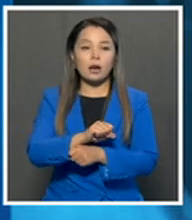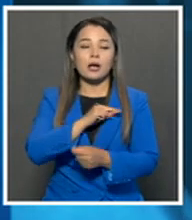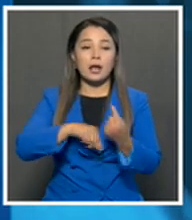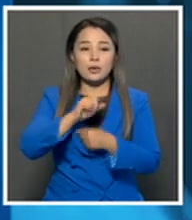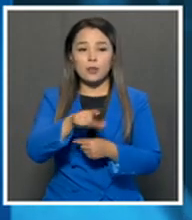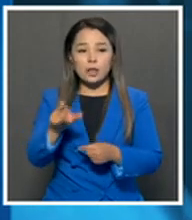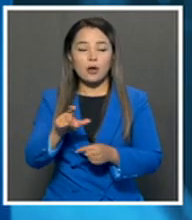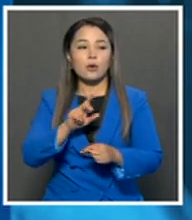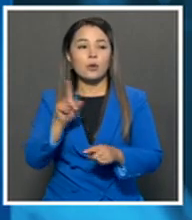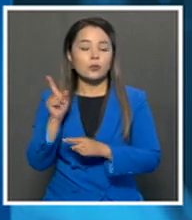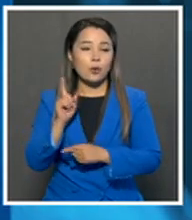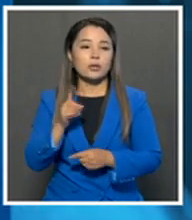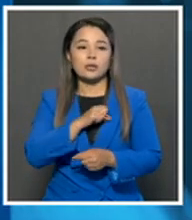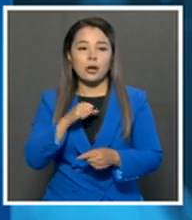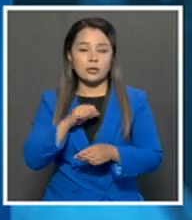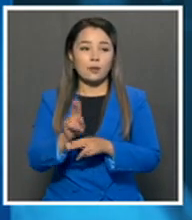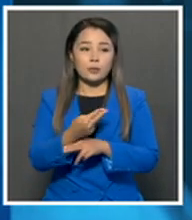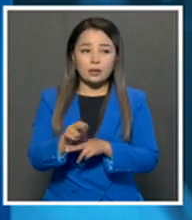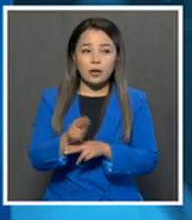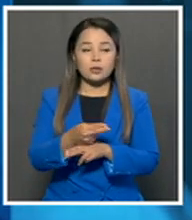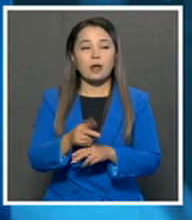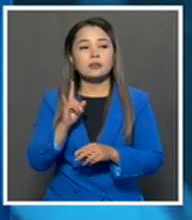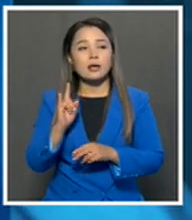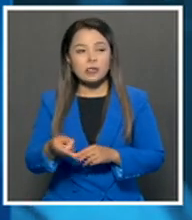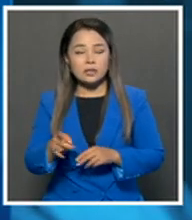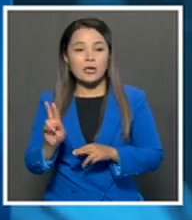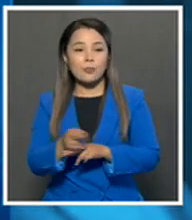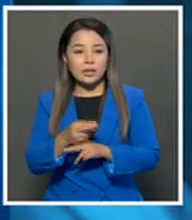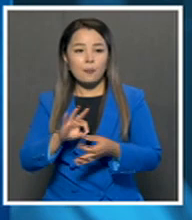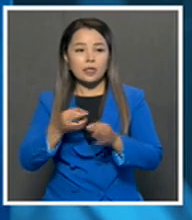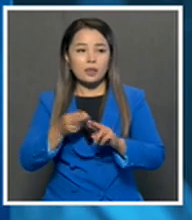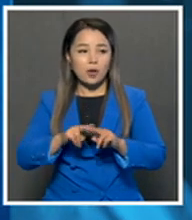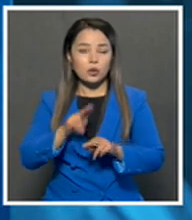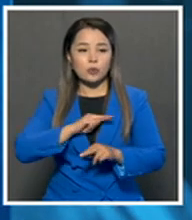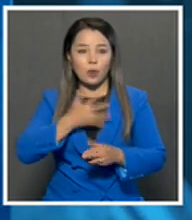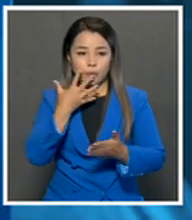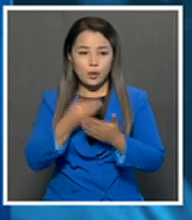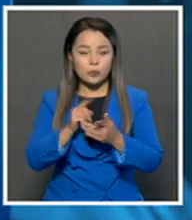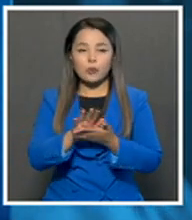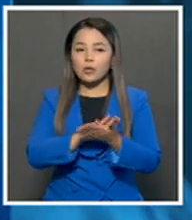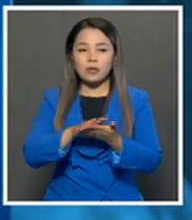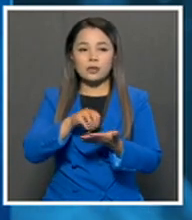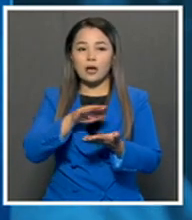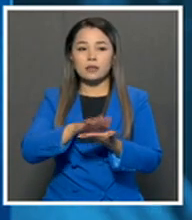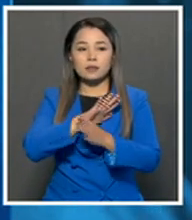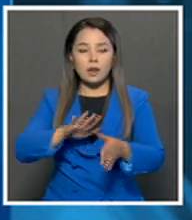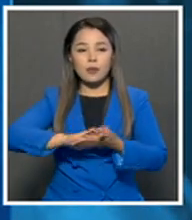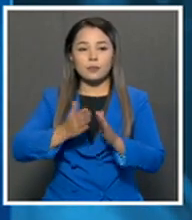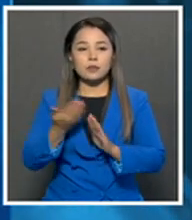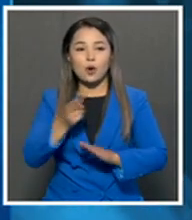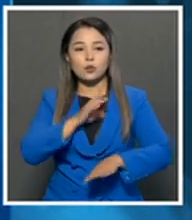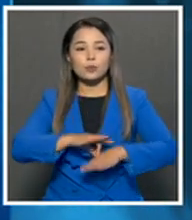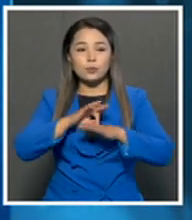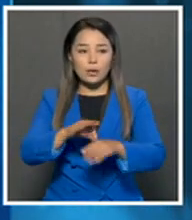Әрі күтуші, таксист, репетитор сияқты өзін-өзі жұмыспен қамтығандар мен ешқайда тіркелмей, келісім шарт бойынша